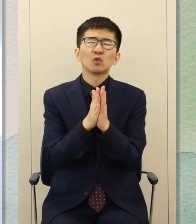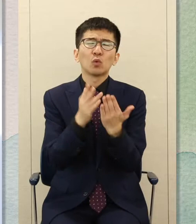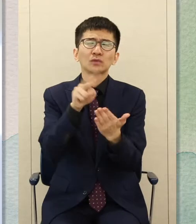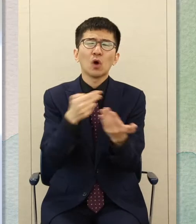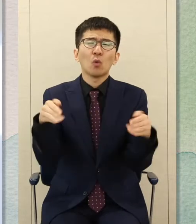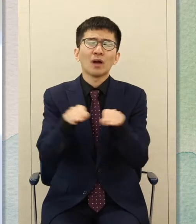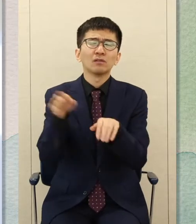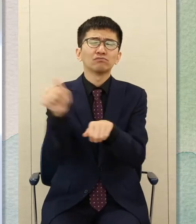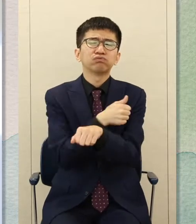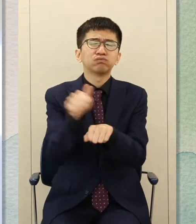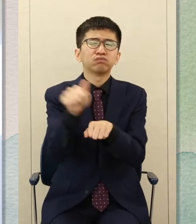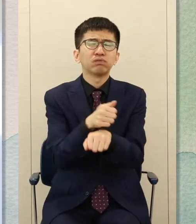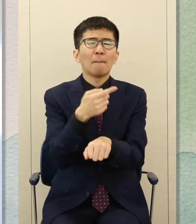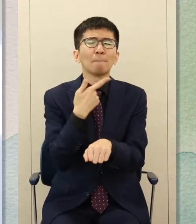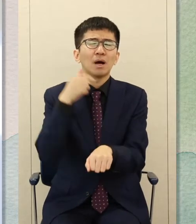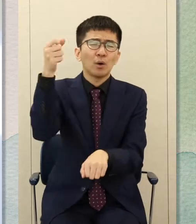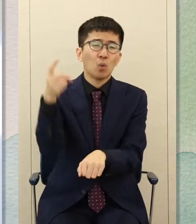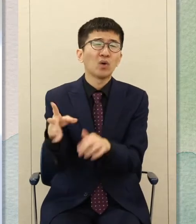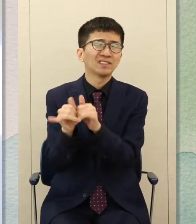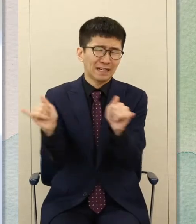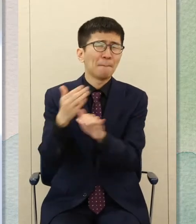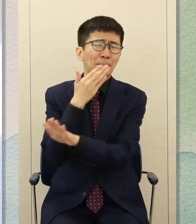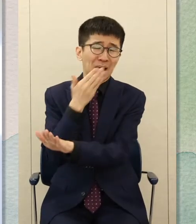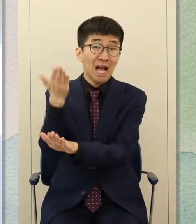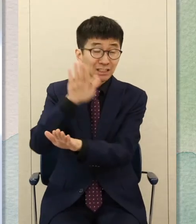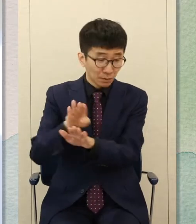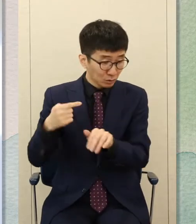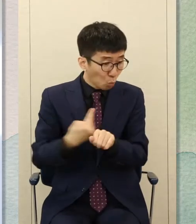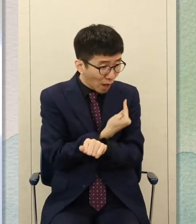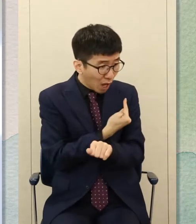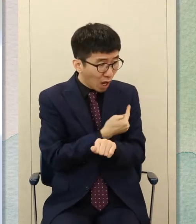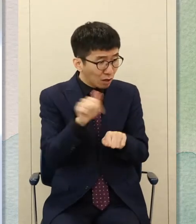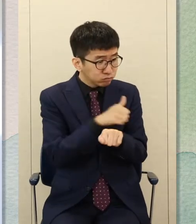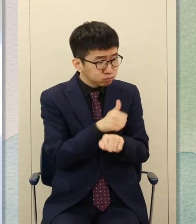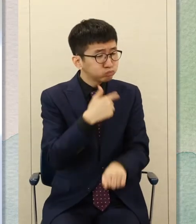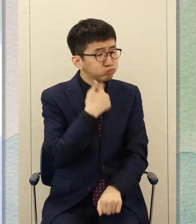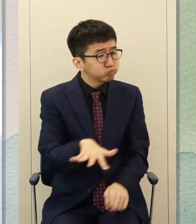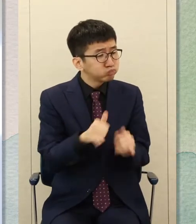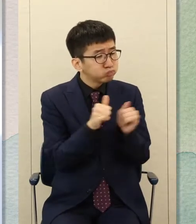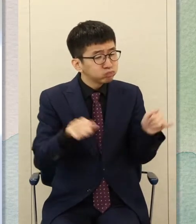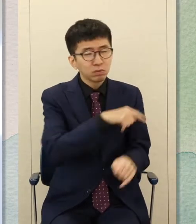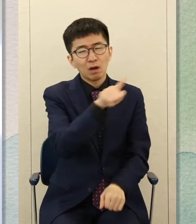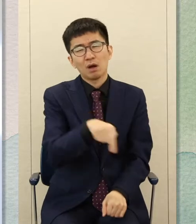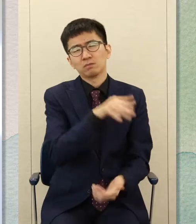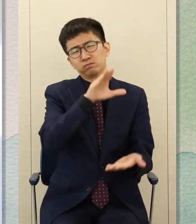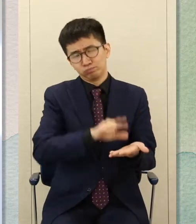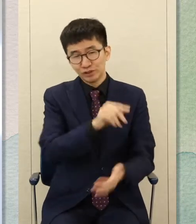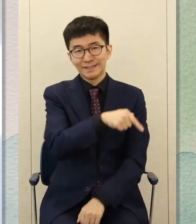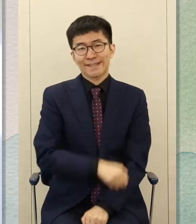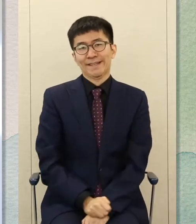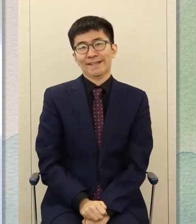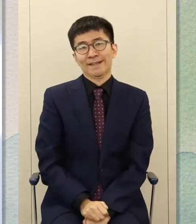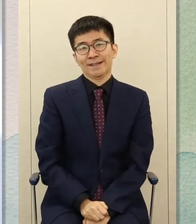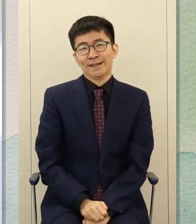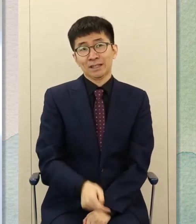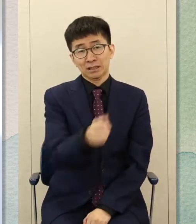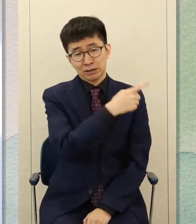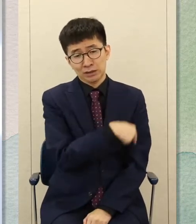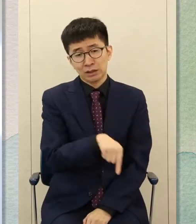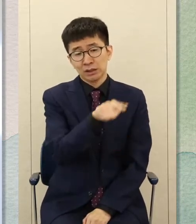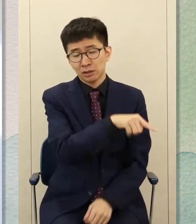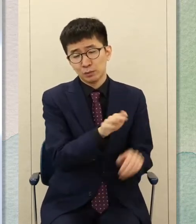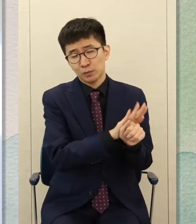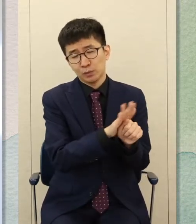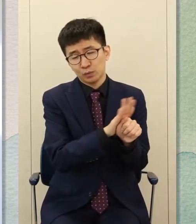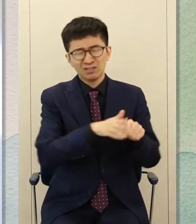비독자가 도서관에 와서 독자가 되려면 어떻게 해야 될까? 이게 이제 근본적인 질문으로 여전히 남아있는 거죠. 왜냐하면 그분들만 계속